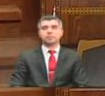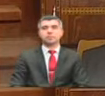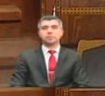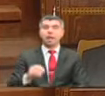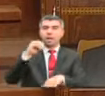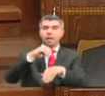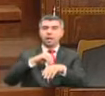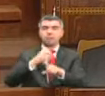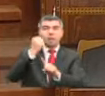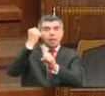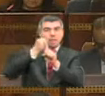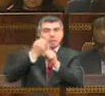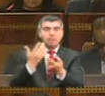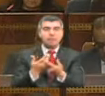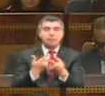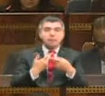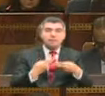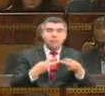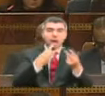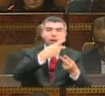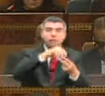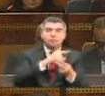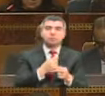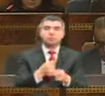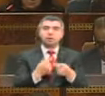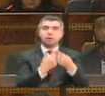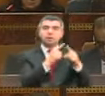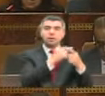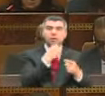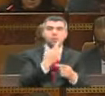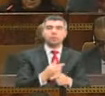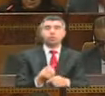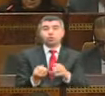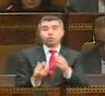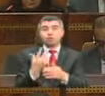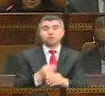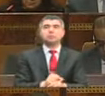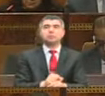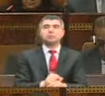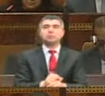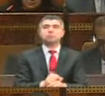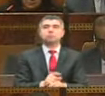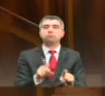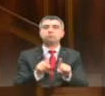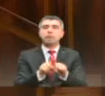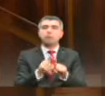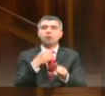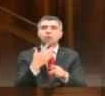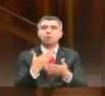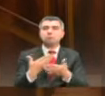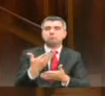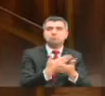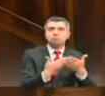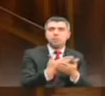سنعمل أيضا على مواصلة وتعزيز الاستراتيجيات القطاعية الخاصة بالقطاعات المنتجة